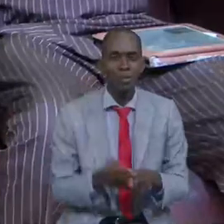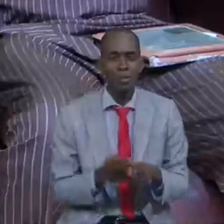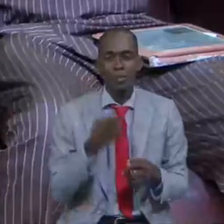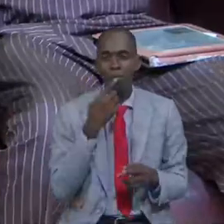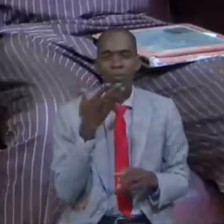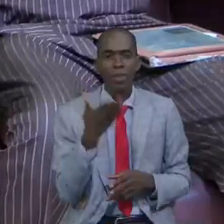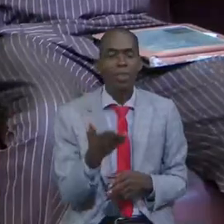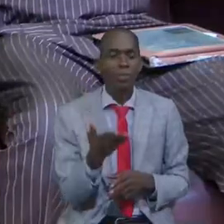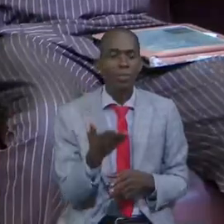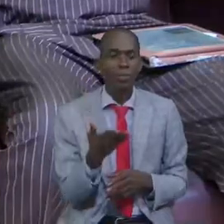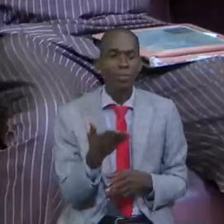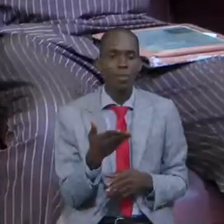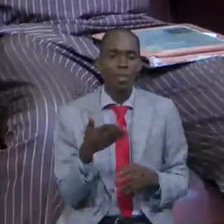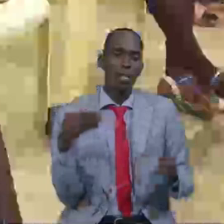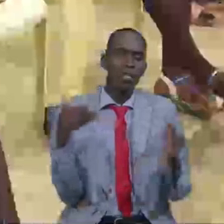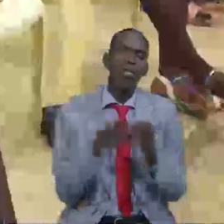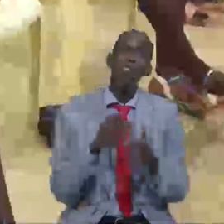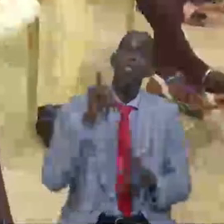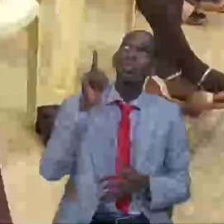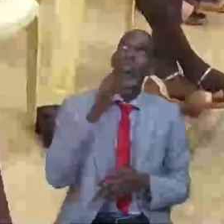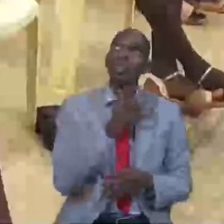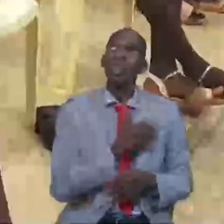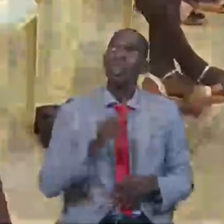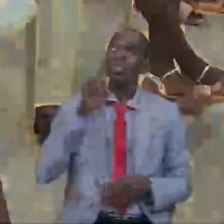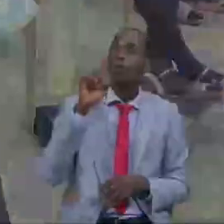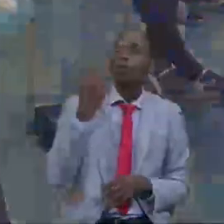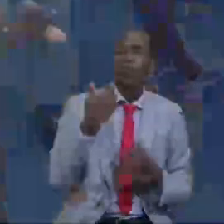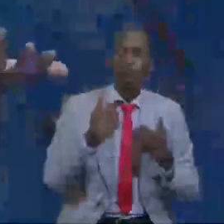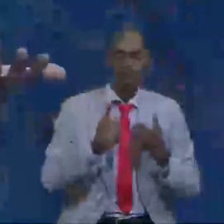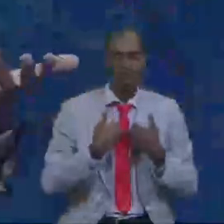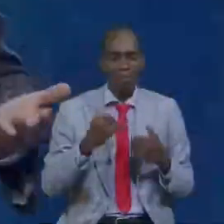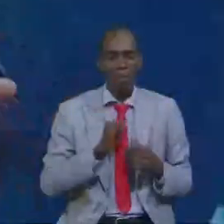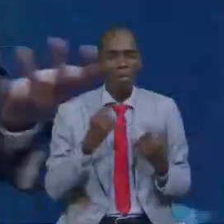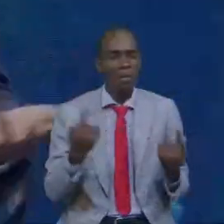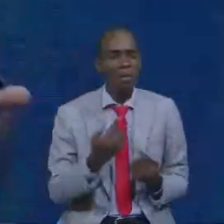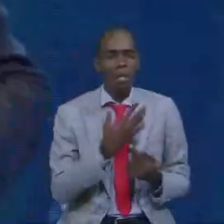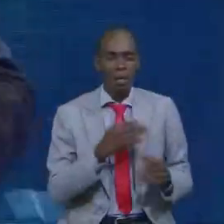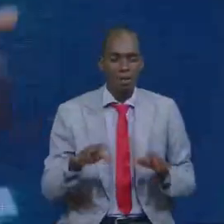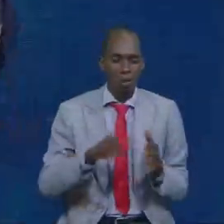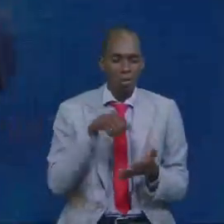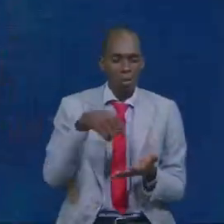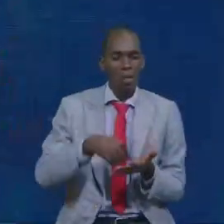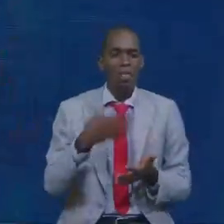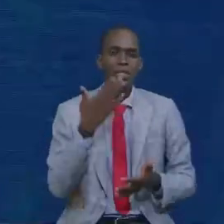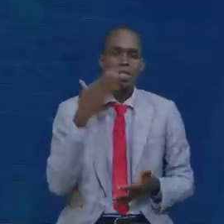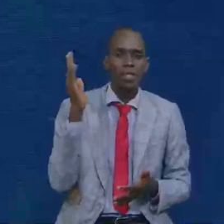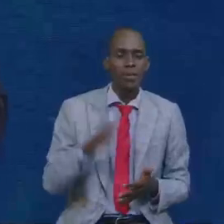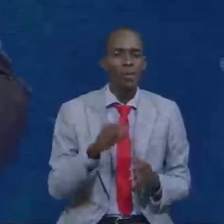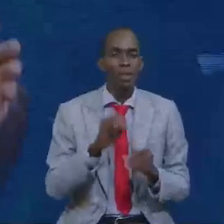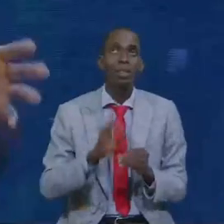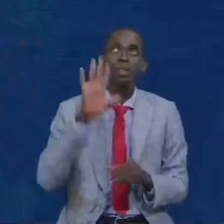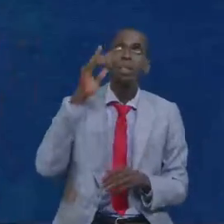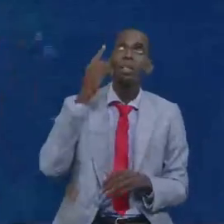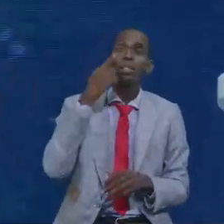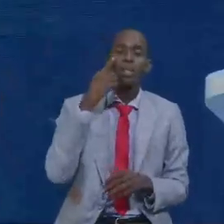Il dit, j'ai péché contre toi seul et j'ai fait ce qui est mal à tes yeux, en sorte que tu